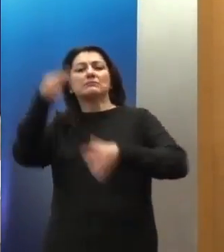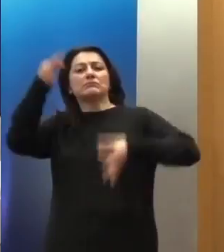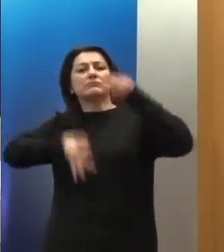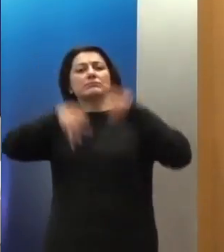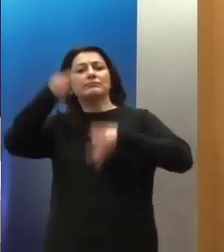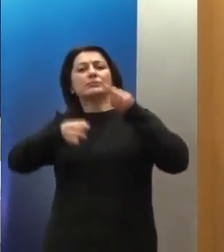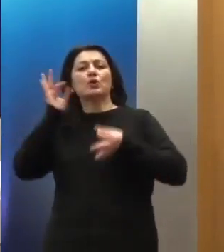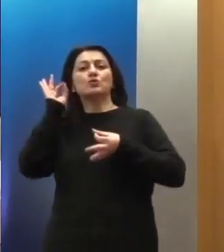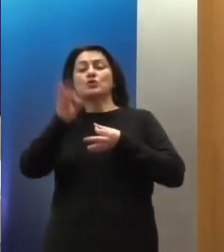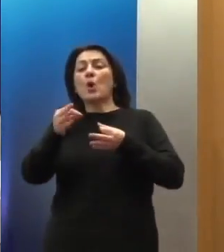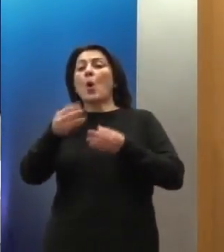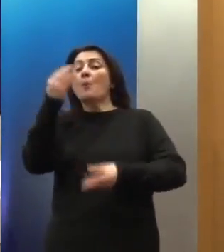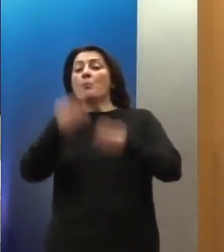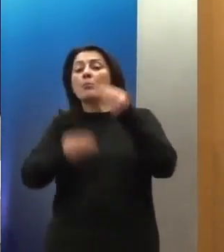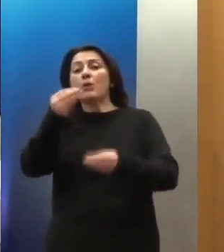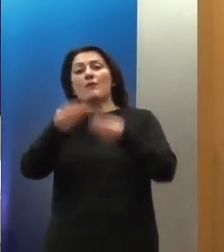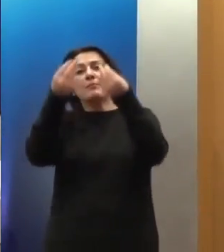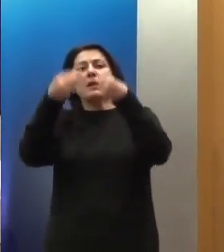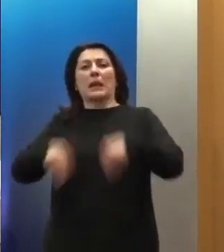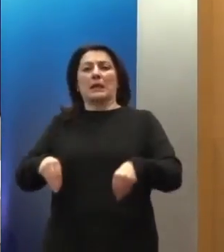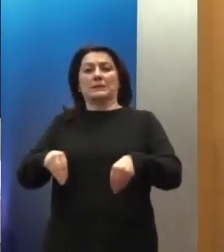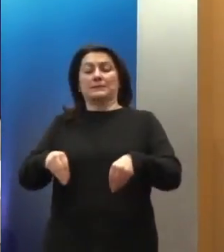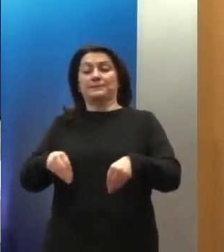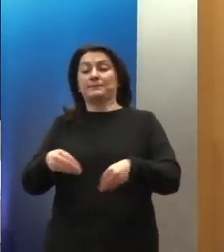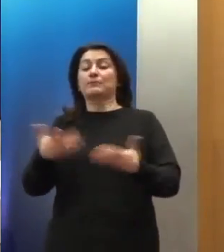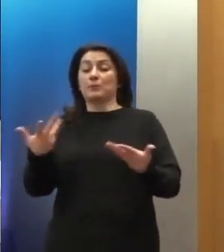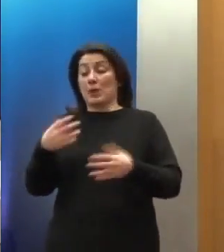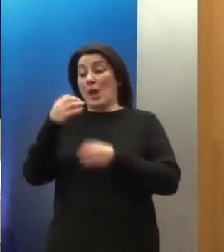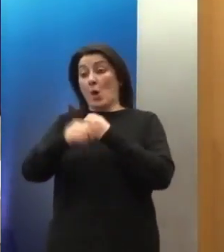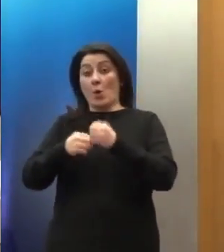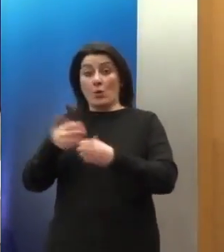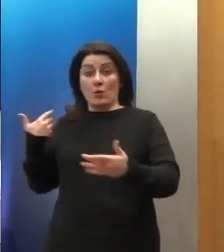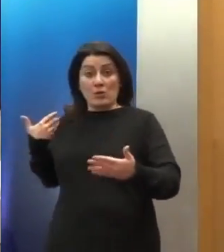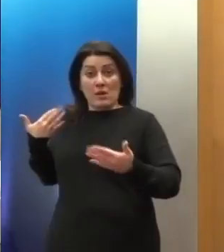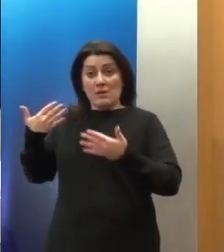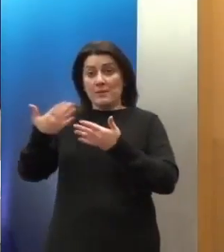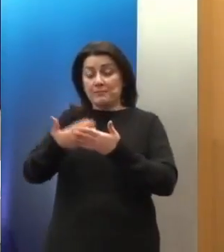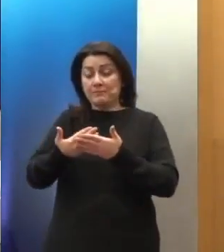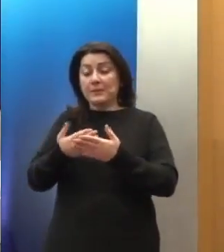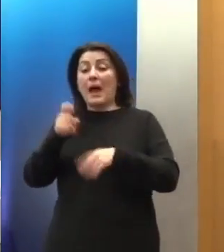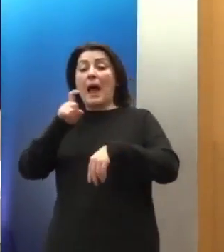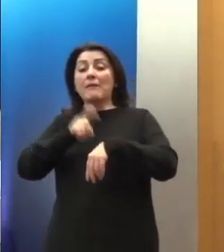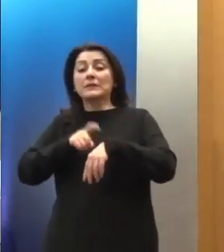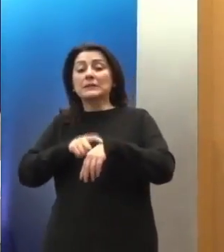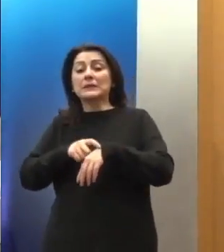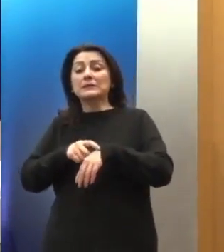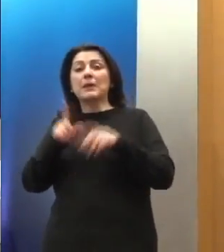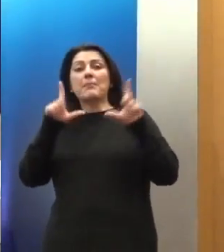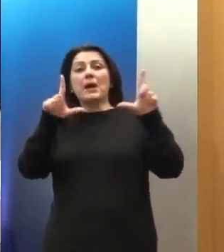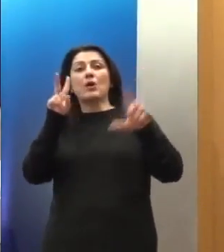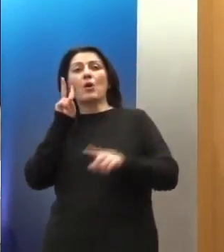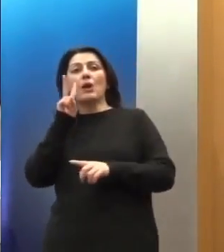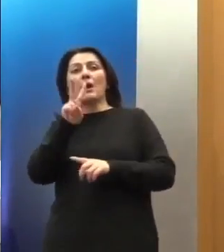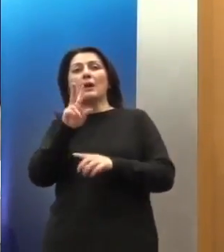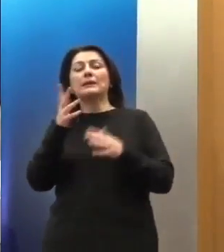του προβλήματος. Ερχόμαστε λοιπόν μετά από αρκετά χρόνια και αυτό που βλέπουμε είναι